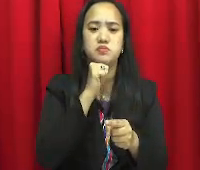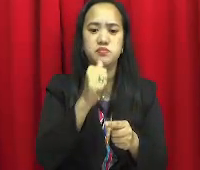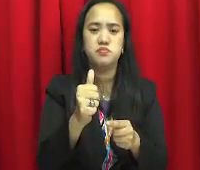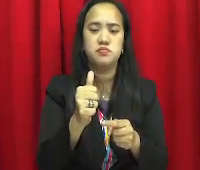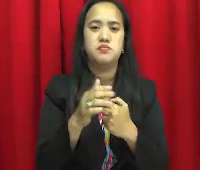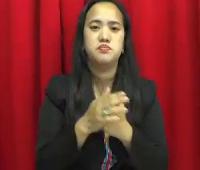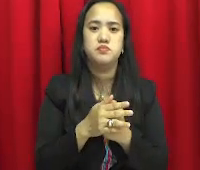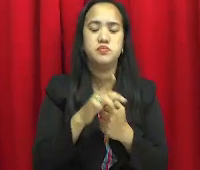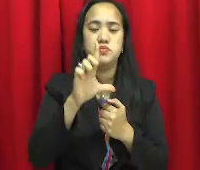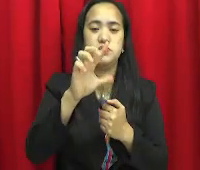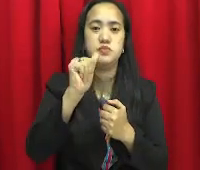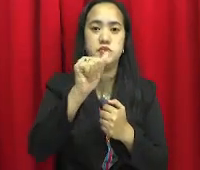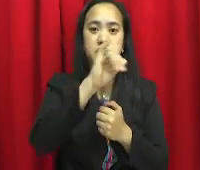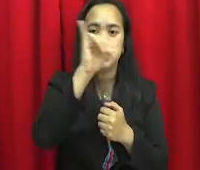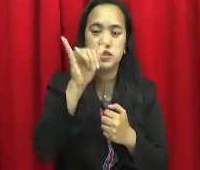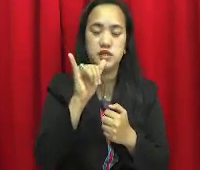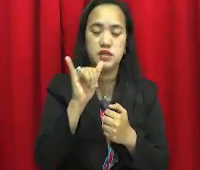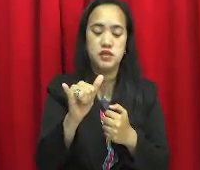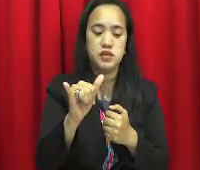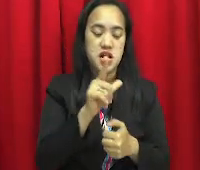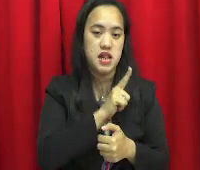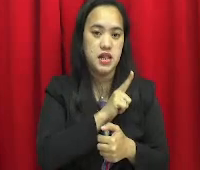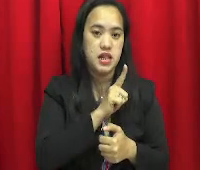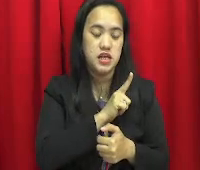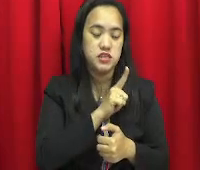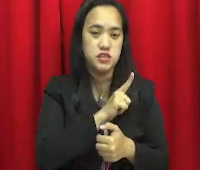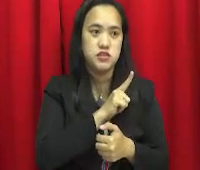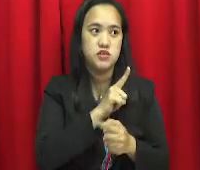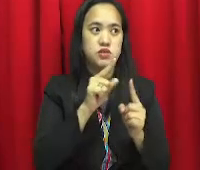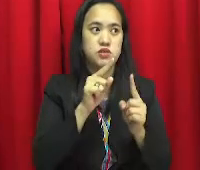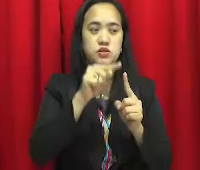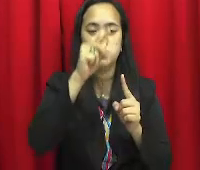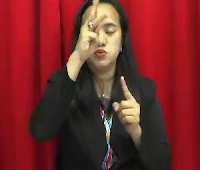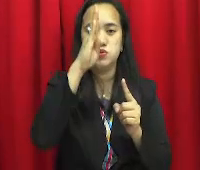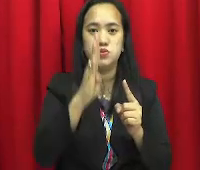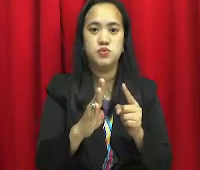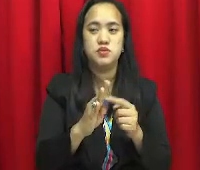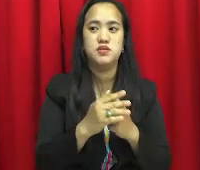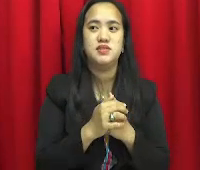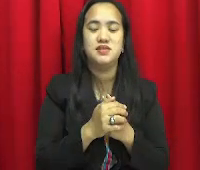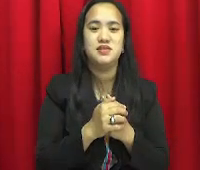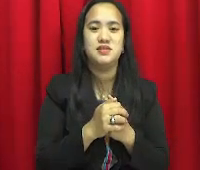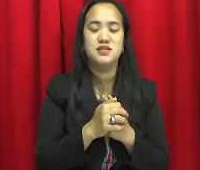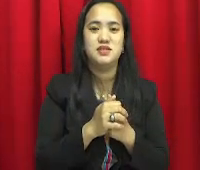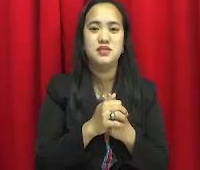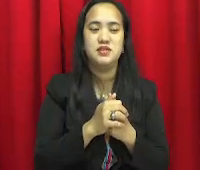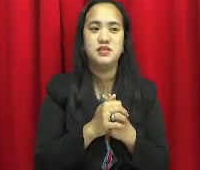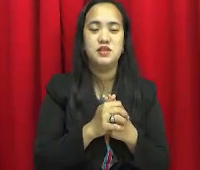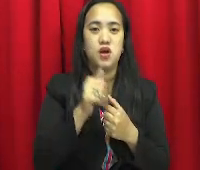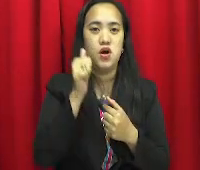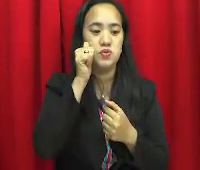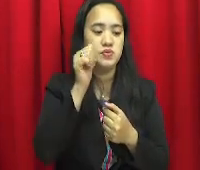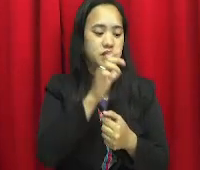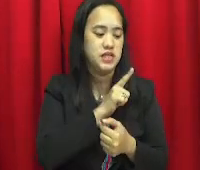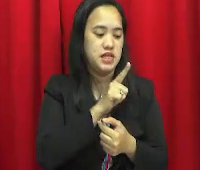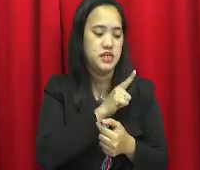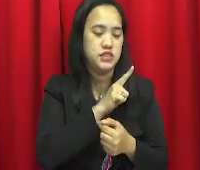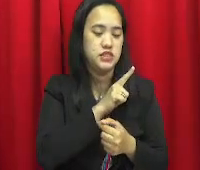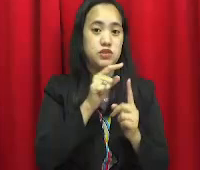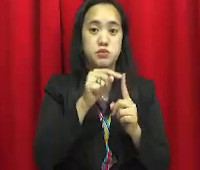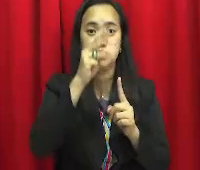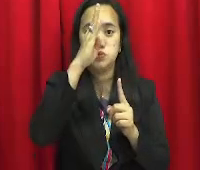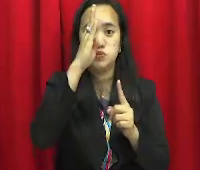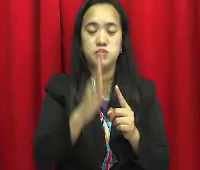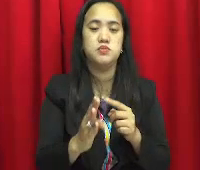tayo. Ayun. Boxer tayo masyado. Lagi nakaganon, no? Lagi nakaganon. Ay! Close fist. You know? Lagi